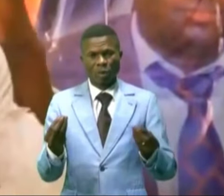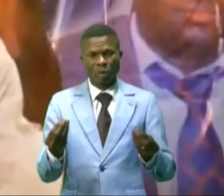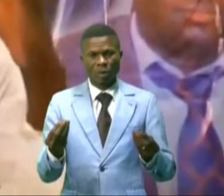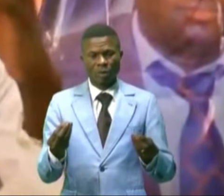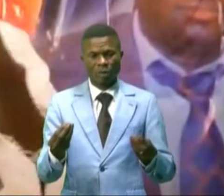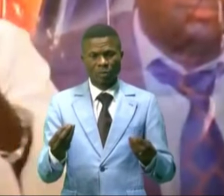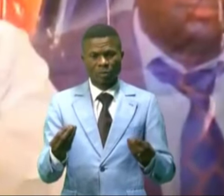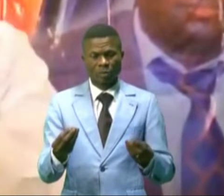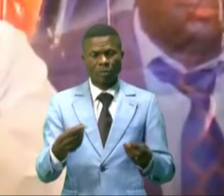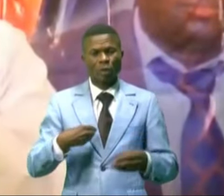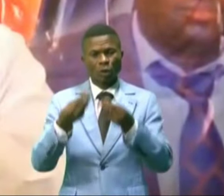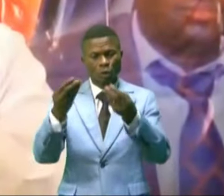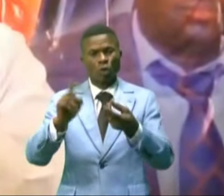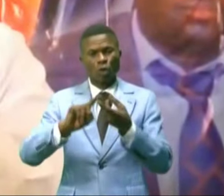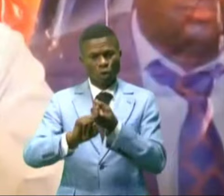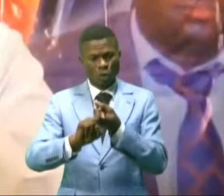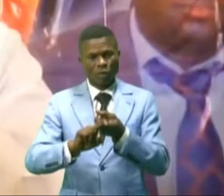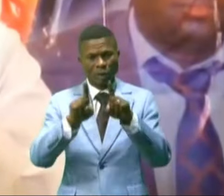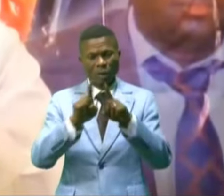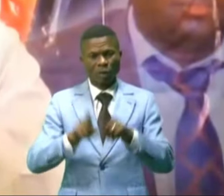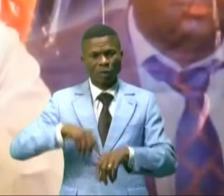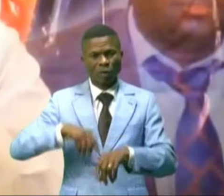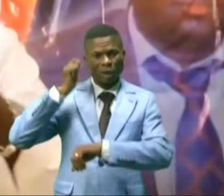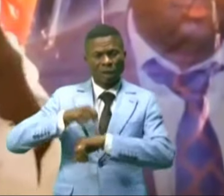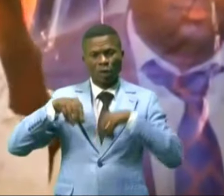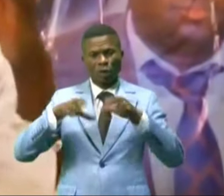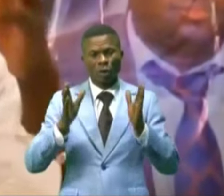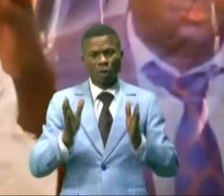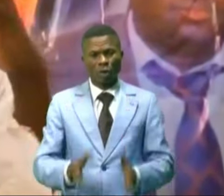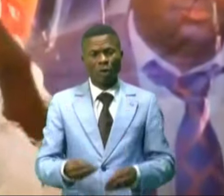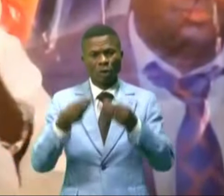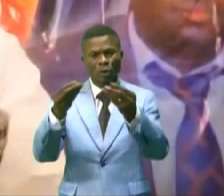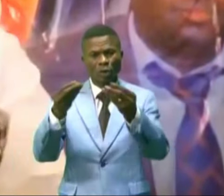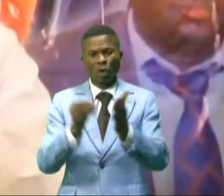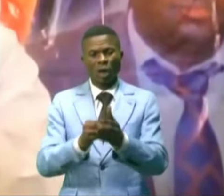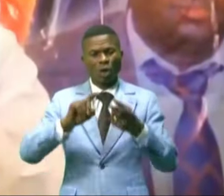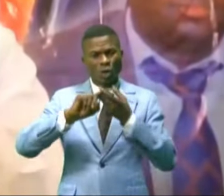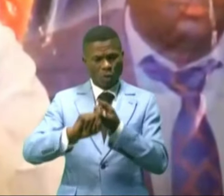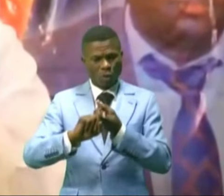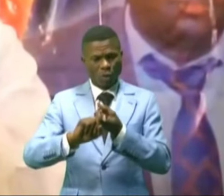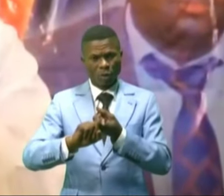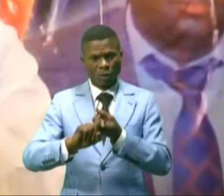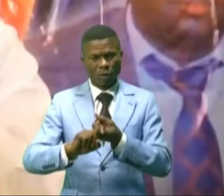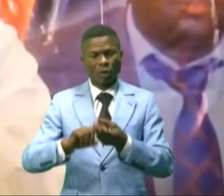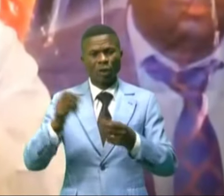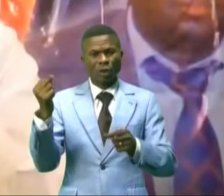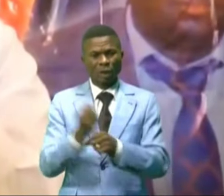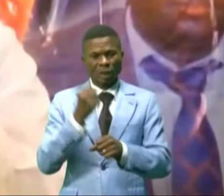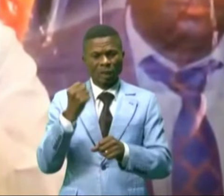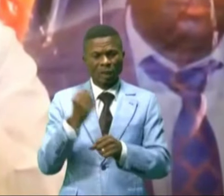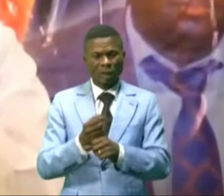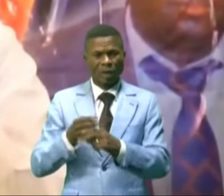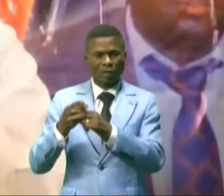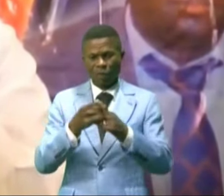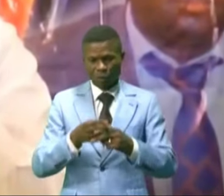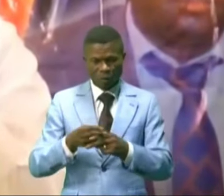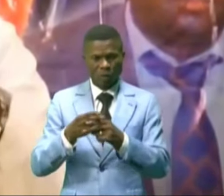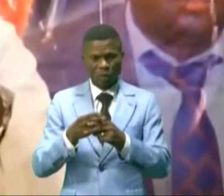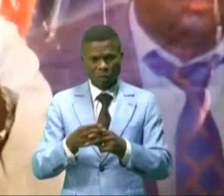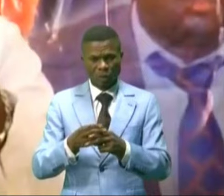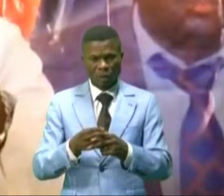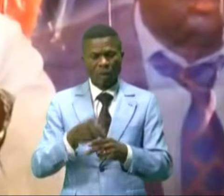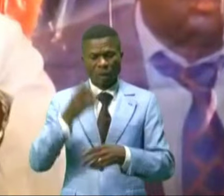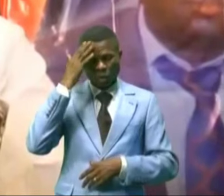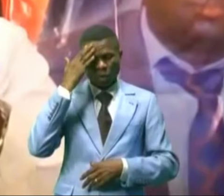faisant confiance à la justice congolaise, faisant confiance aux services de sécurité, nous savons qu'il y